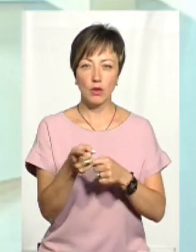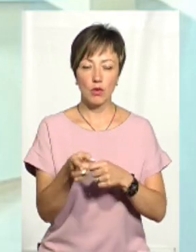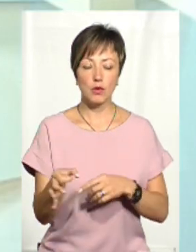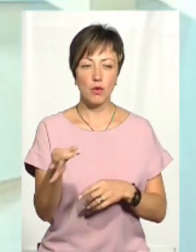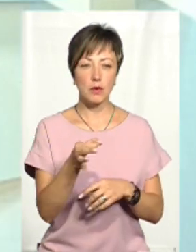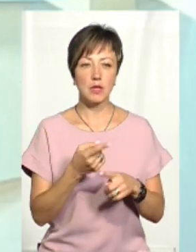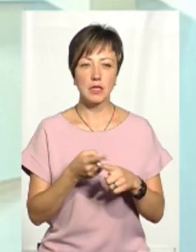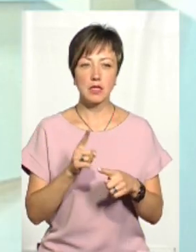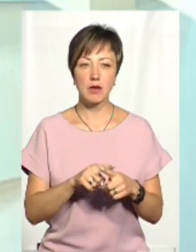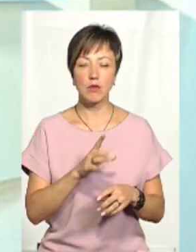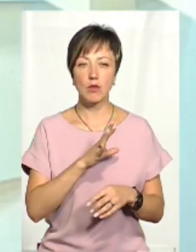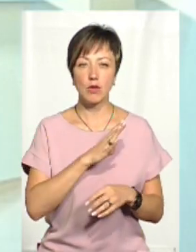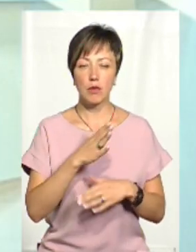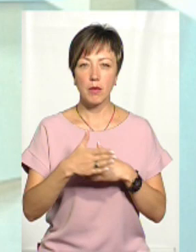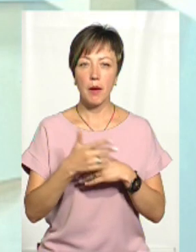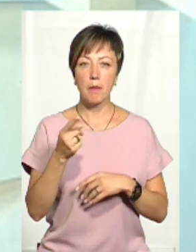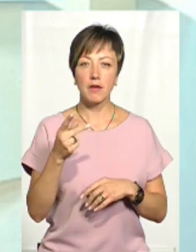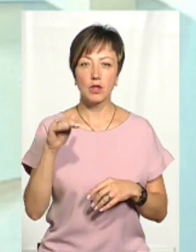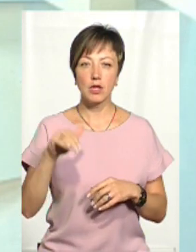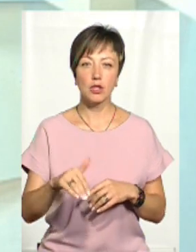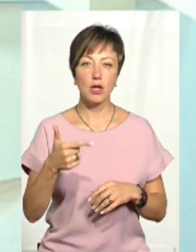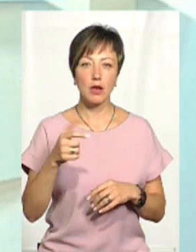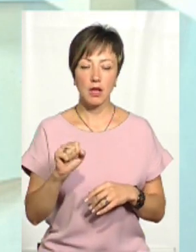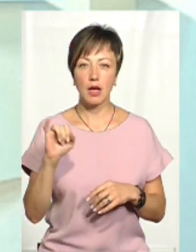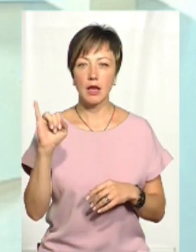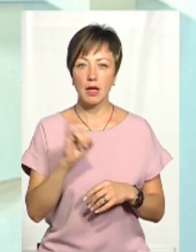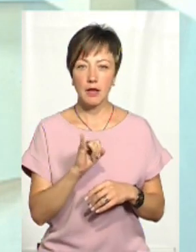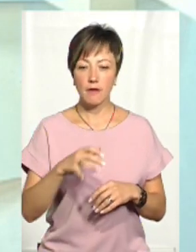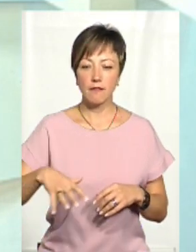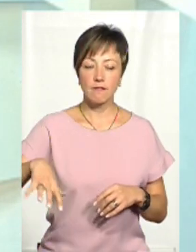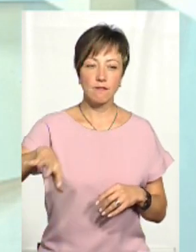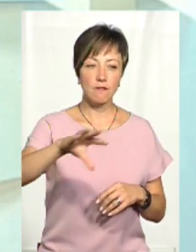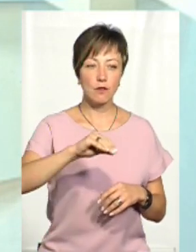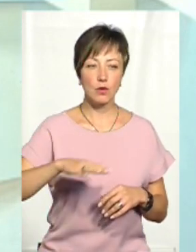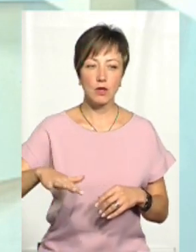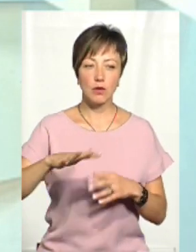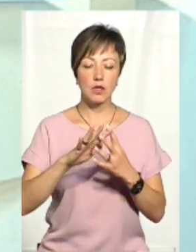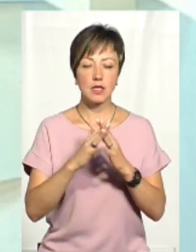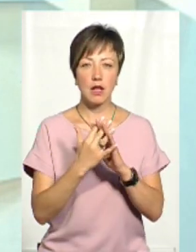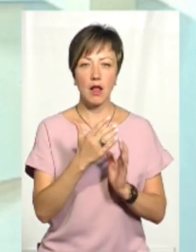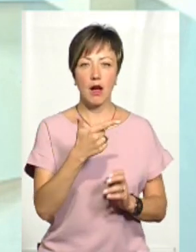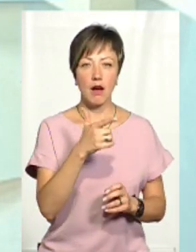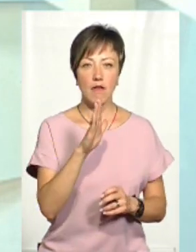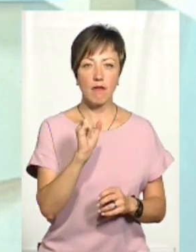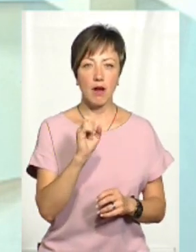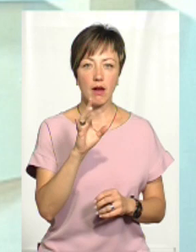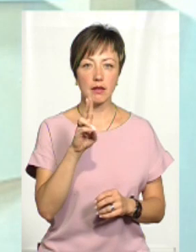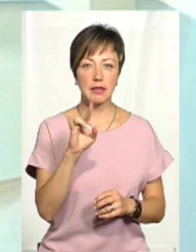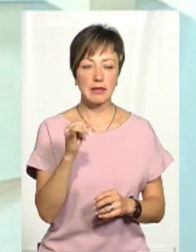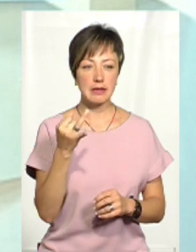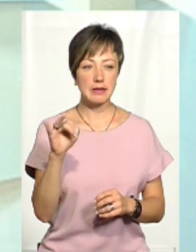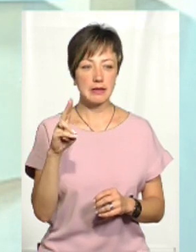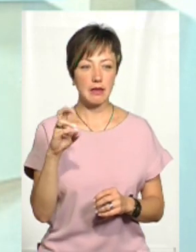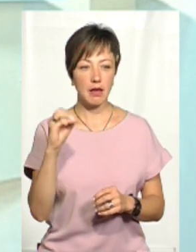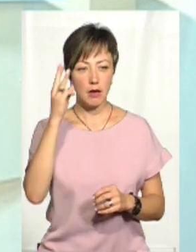Тернопільської області. Це склало 1500 гектарів. Та на всю територію села Гвардійське Хмельницького району. Там